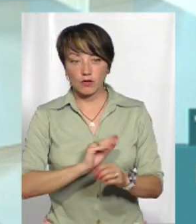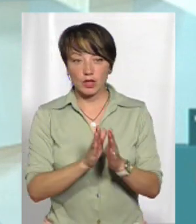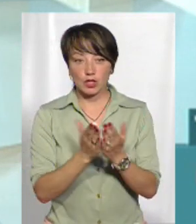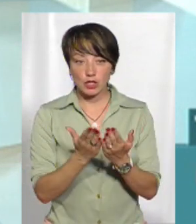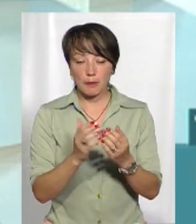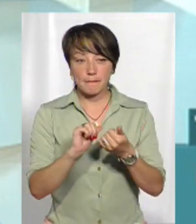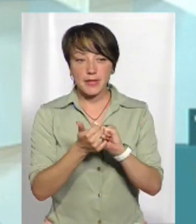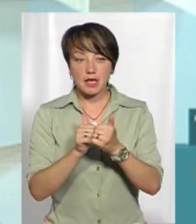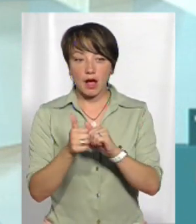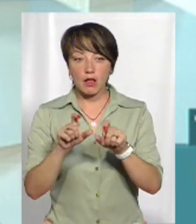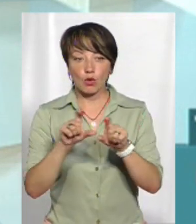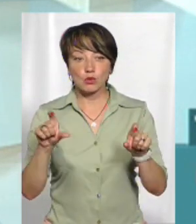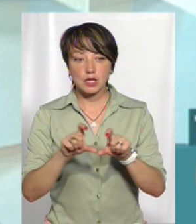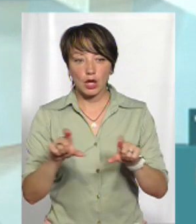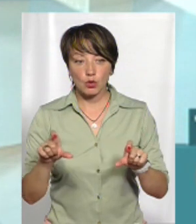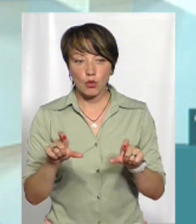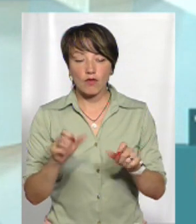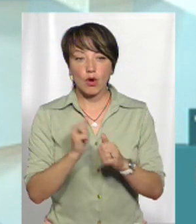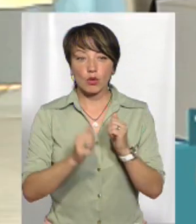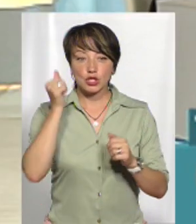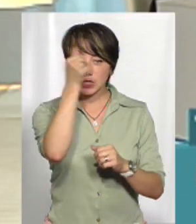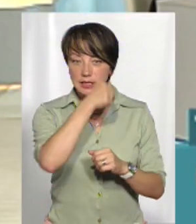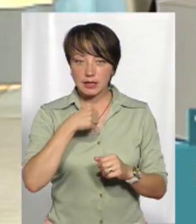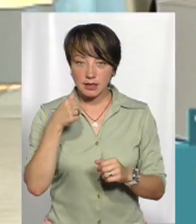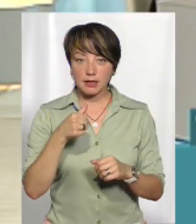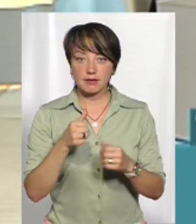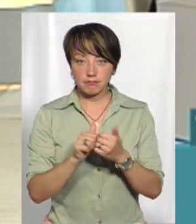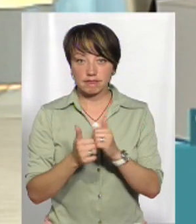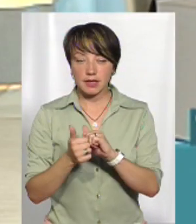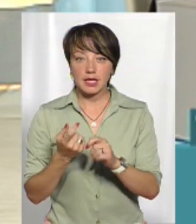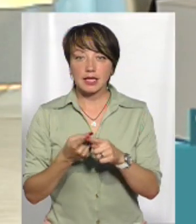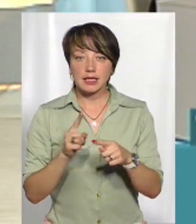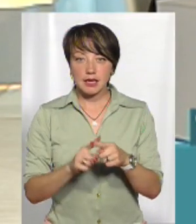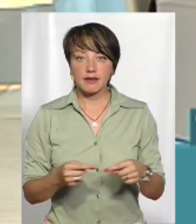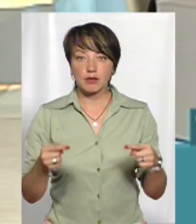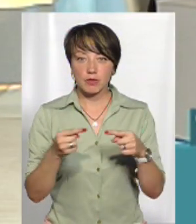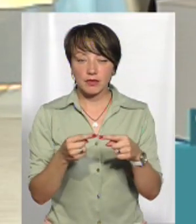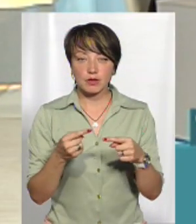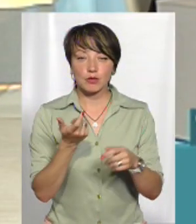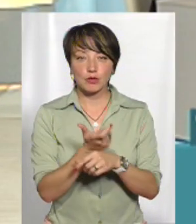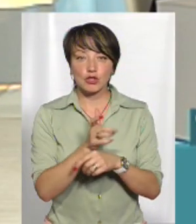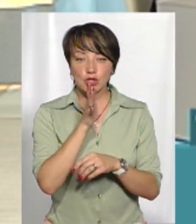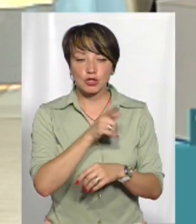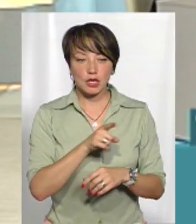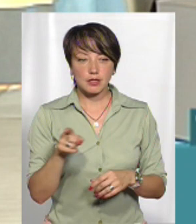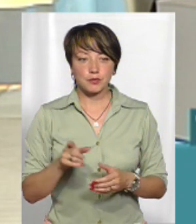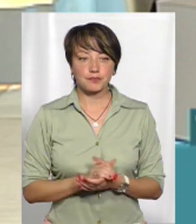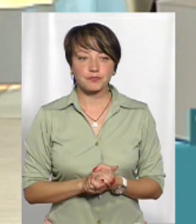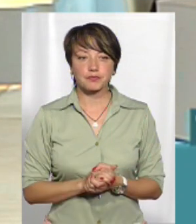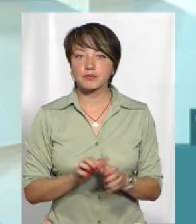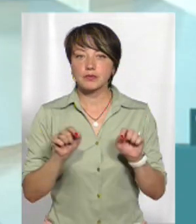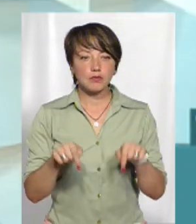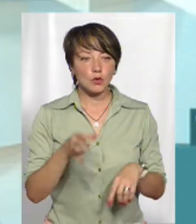людина міняла установи кожен рік, то це відповідно буде більше часу. Трапляється, звичайно. Тому